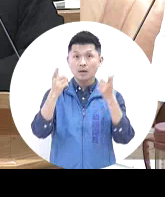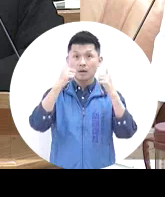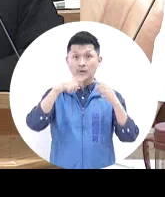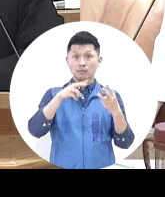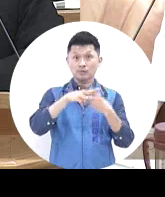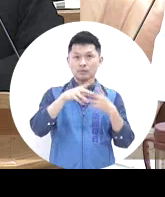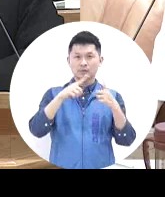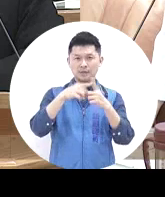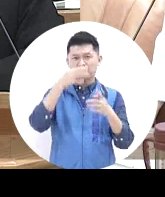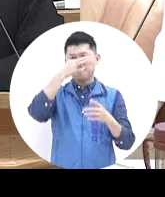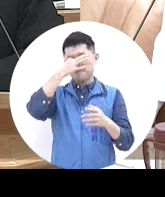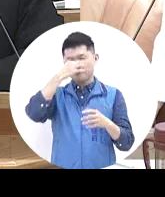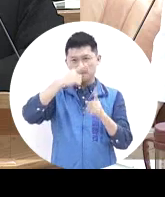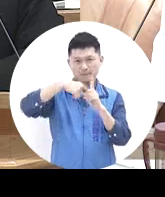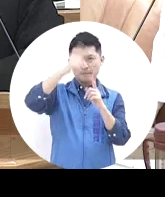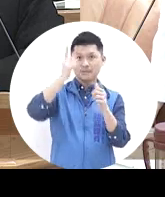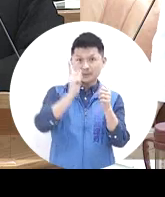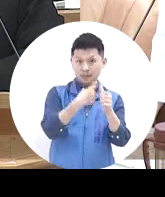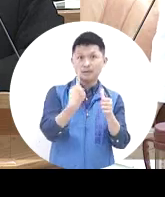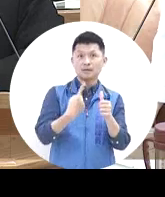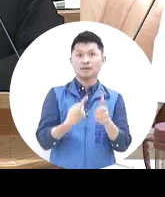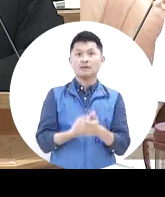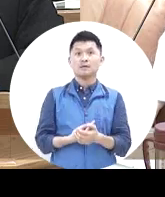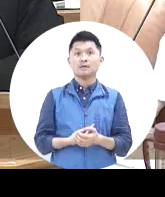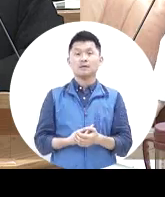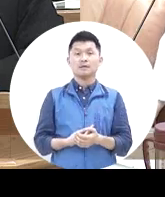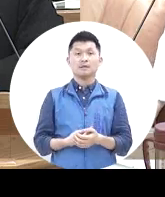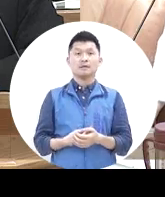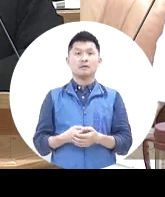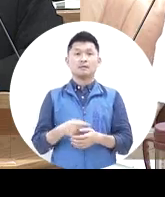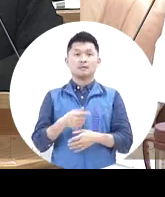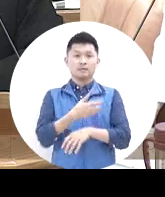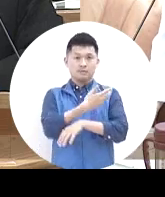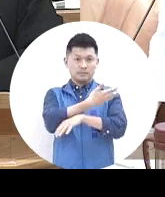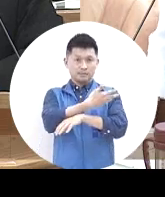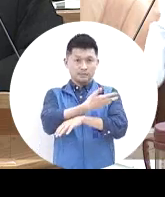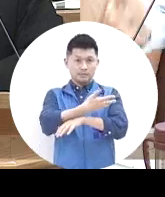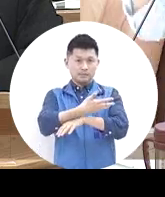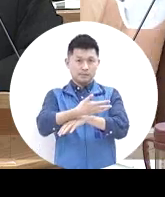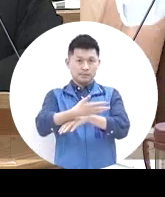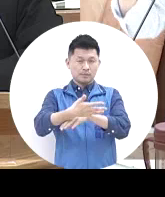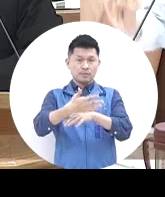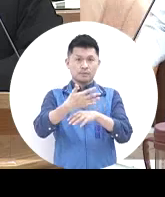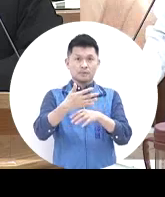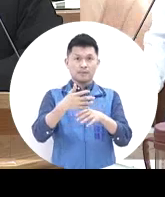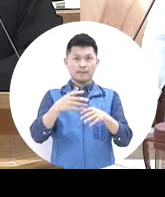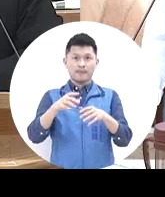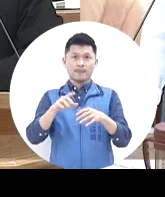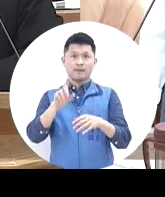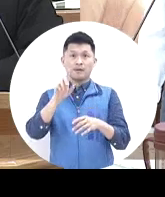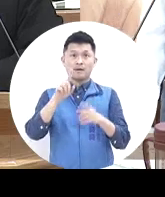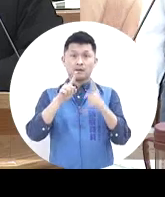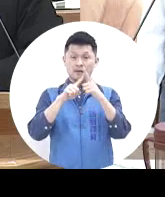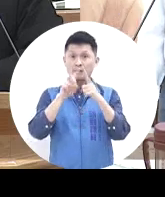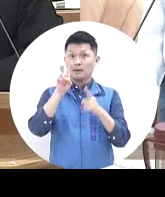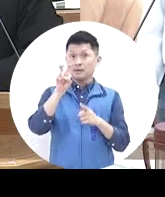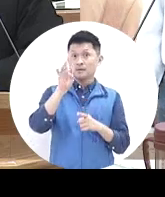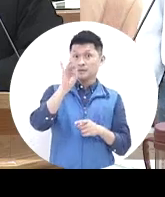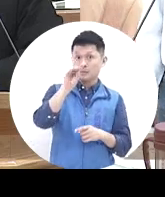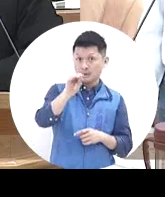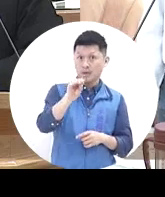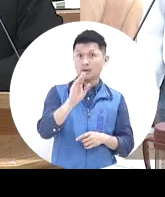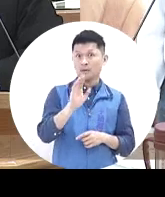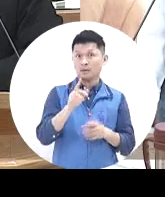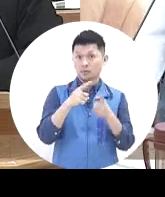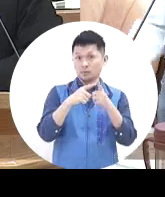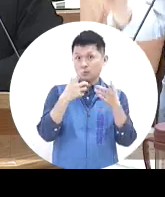度最高，扣掉行水区，敢那剩6.96平方公里，20几万的人口。未来南北